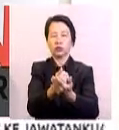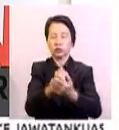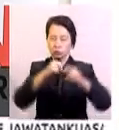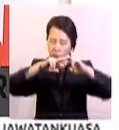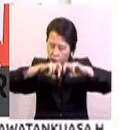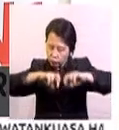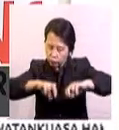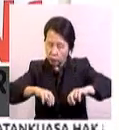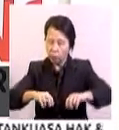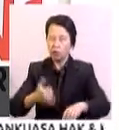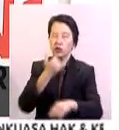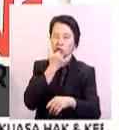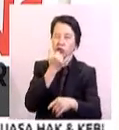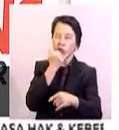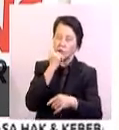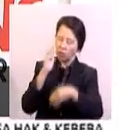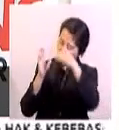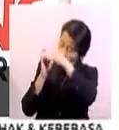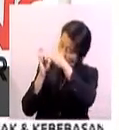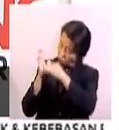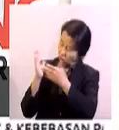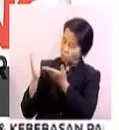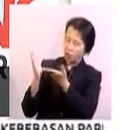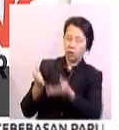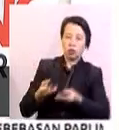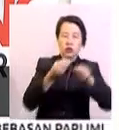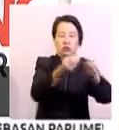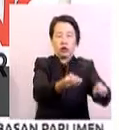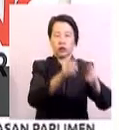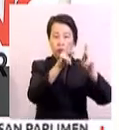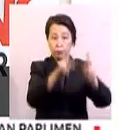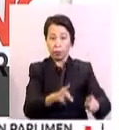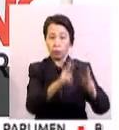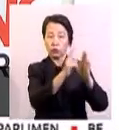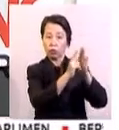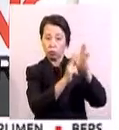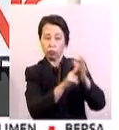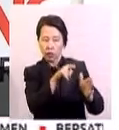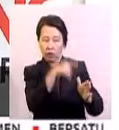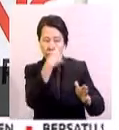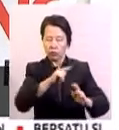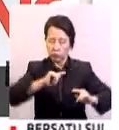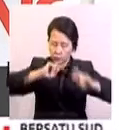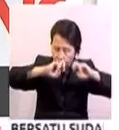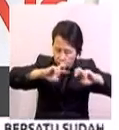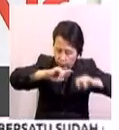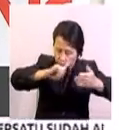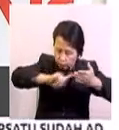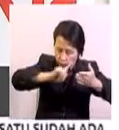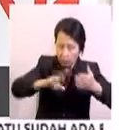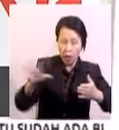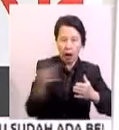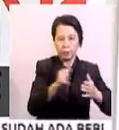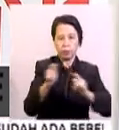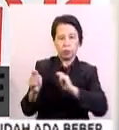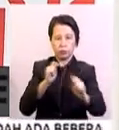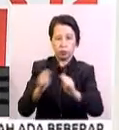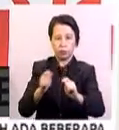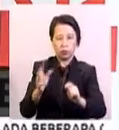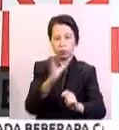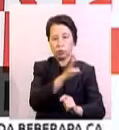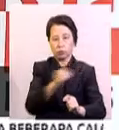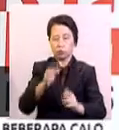Kesalahan-kesalahan itu diserahkan kepada pihak berkuasa undang-undang untuk disiasat, diambil tindakan dan